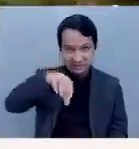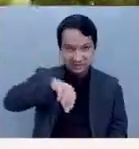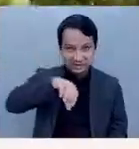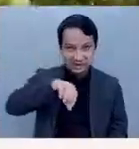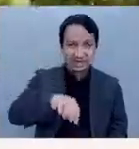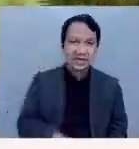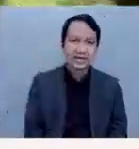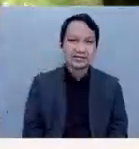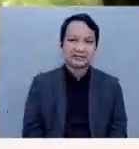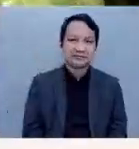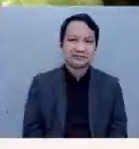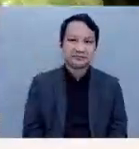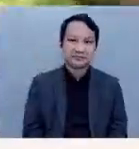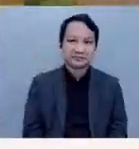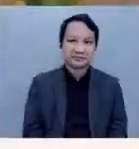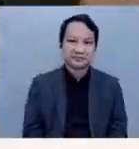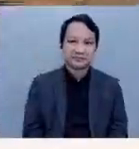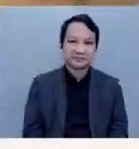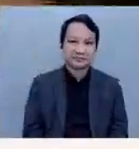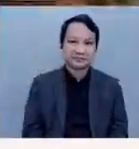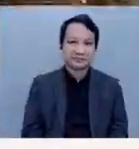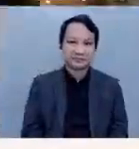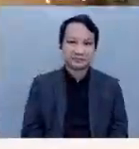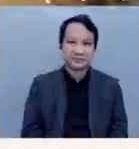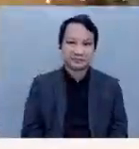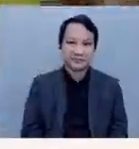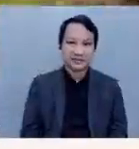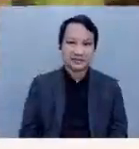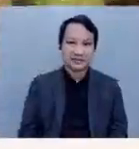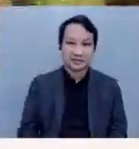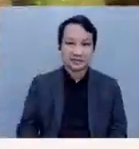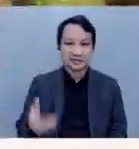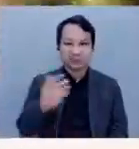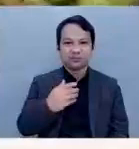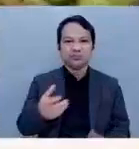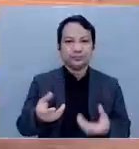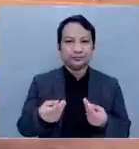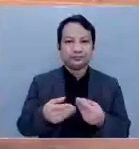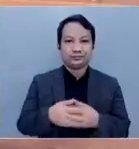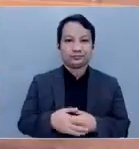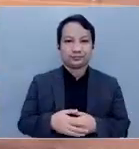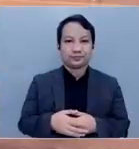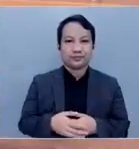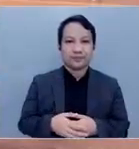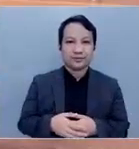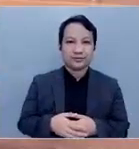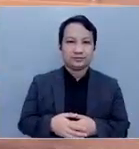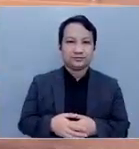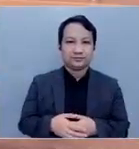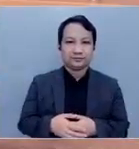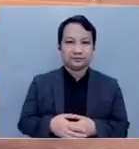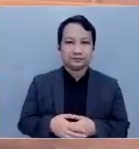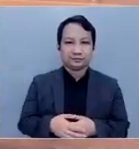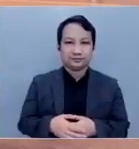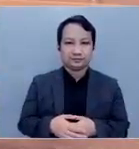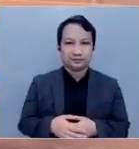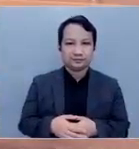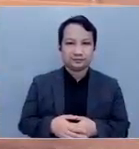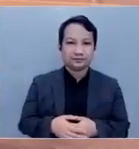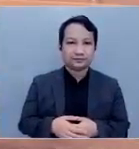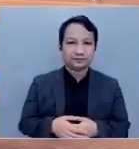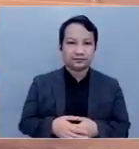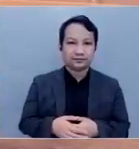So, yun. And then, para medyo mas maging malapot-lapot ng konti yung sauce natin. Bango na, di ba? Oo. Naamoy